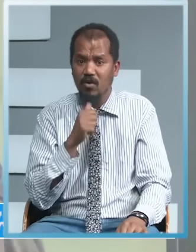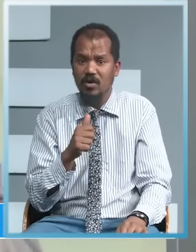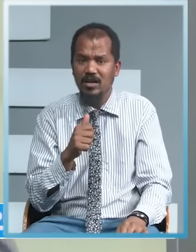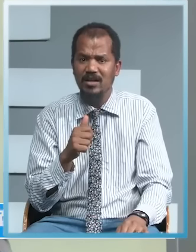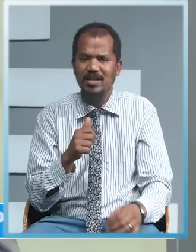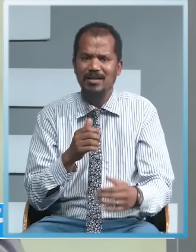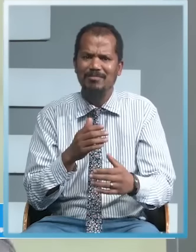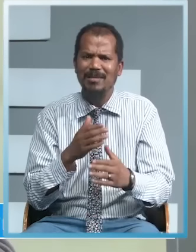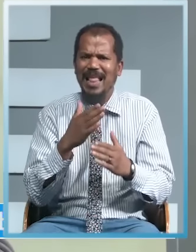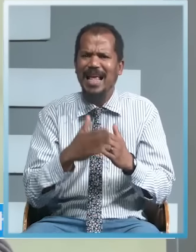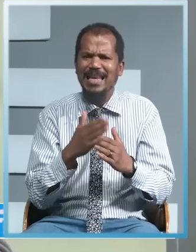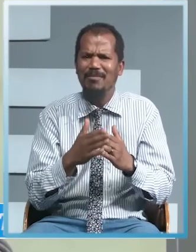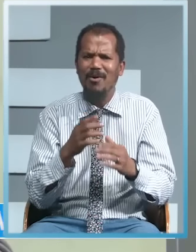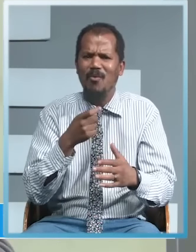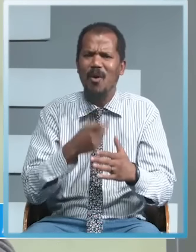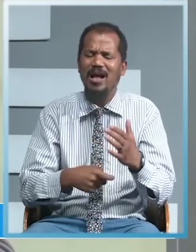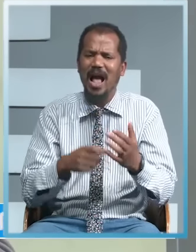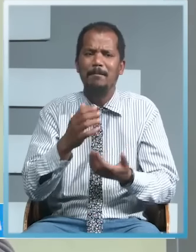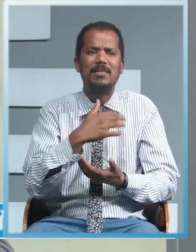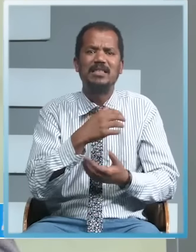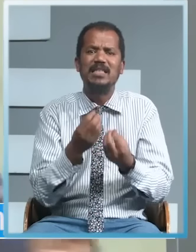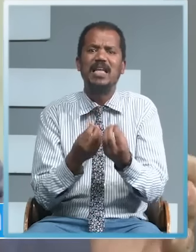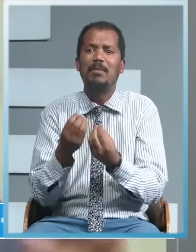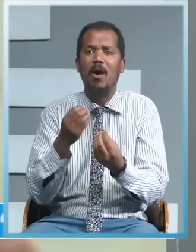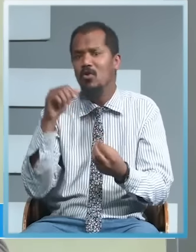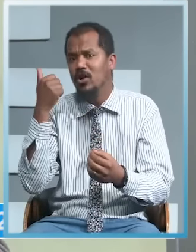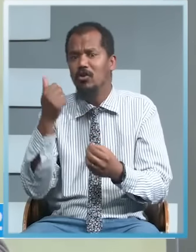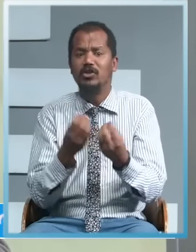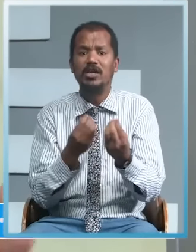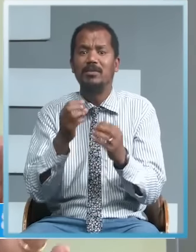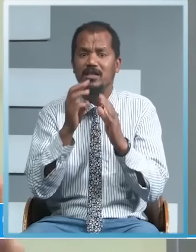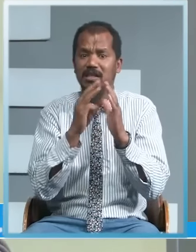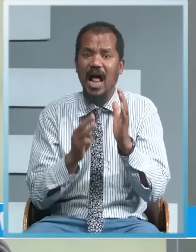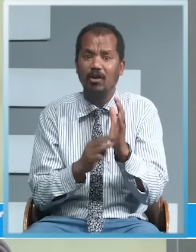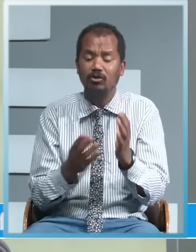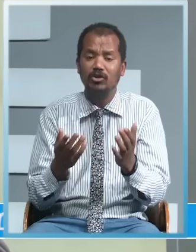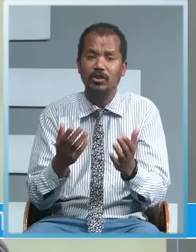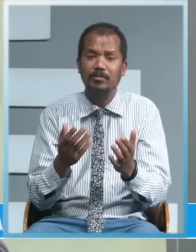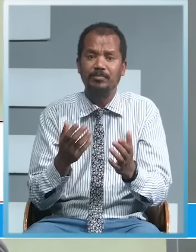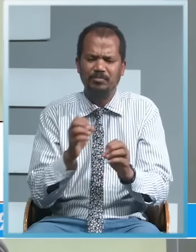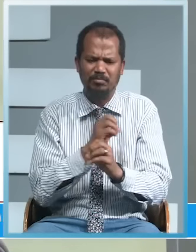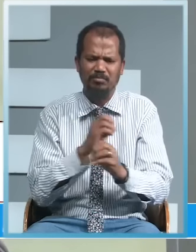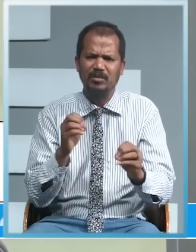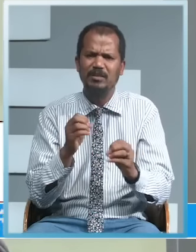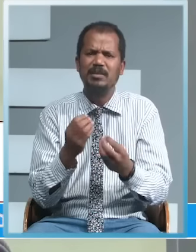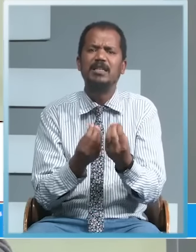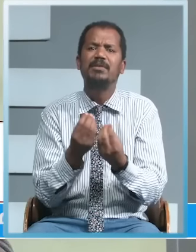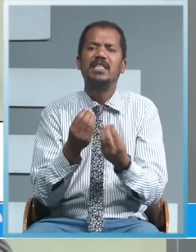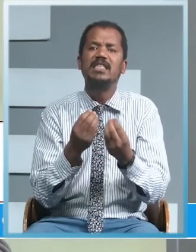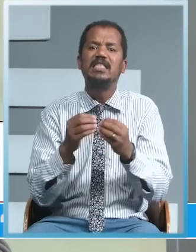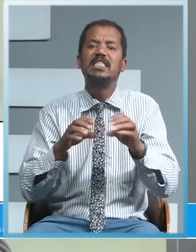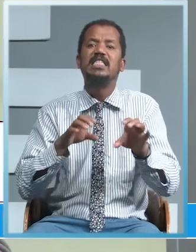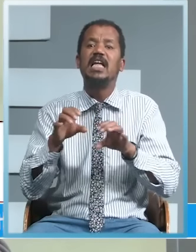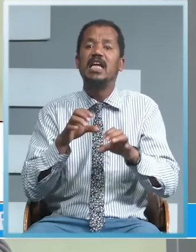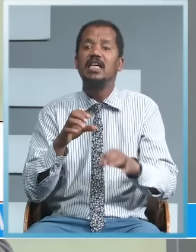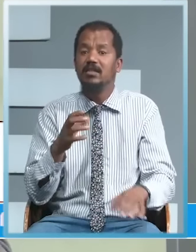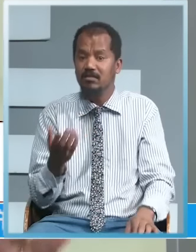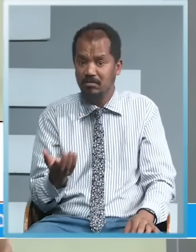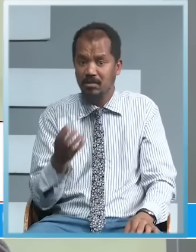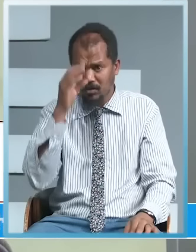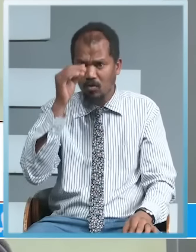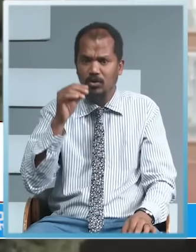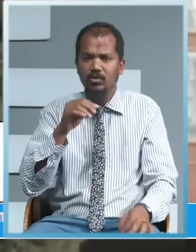በቃ በተገደበ ዋጋ ምርት ገበያው እንዲገበያ የመደረጉ እና ሌሎች የግብይት ስርዓቶች ደግሞ ያለ ምንም የግብይት ገደብ እንዲገበያ ስለተደረጉ